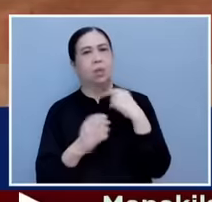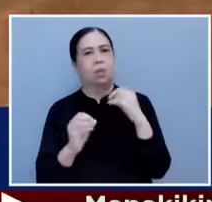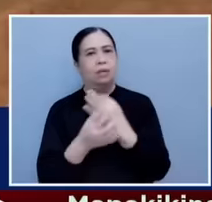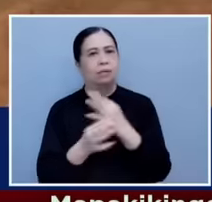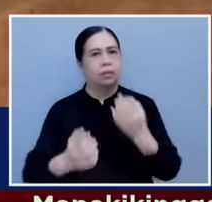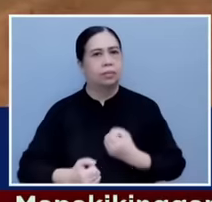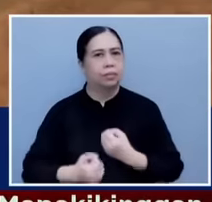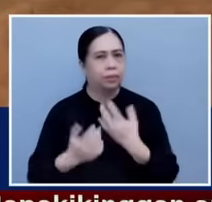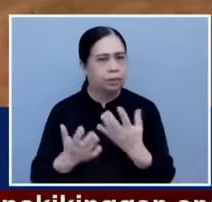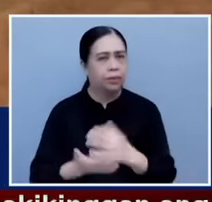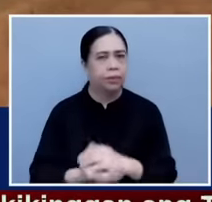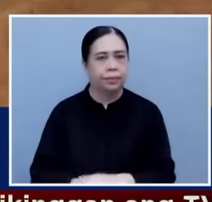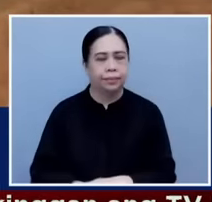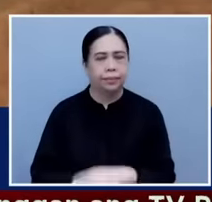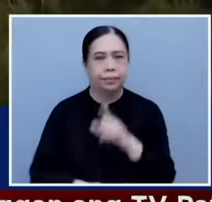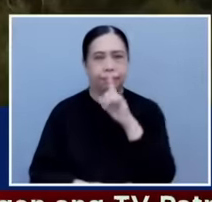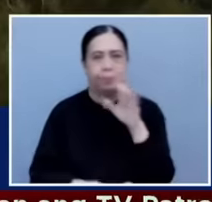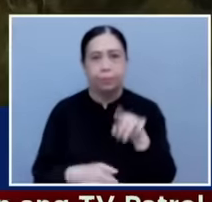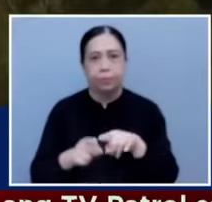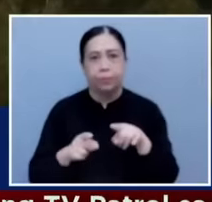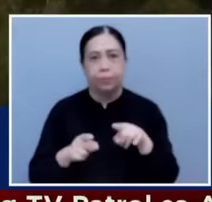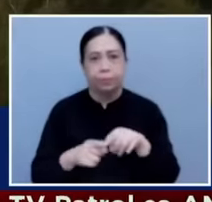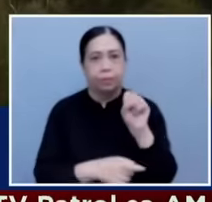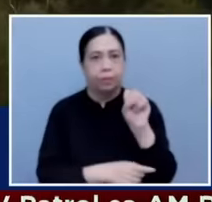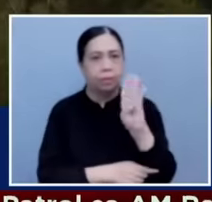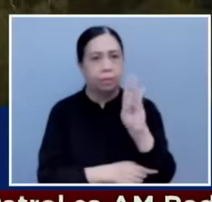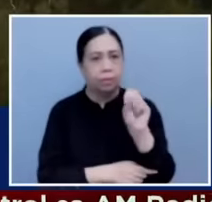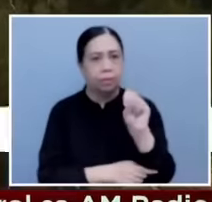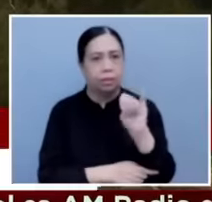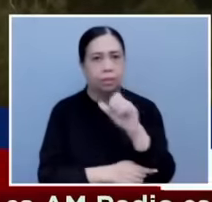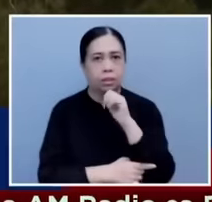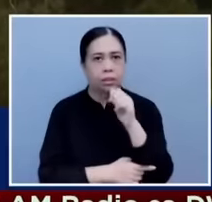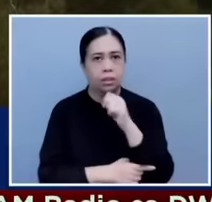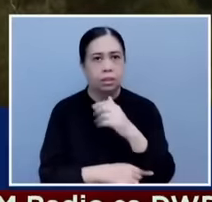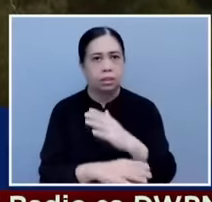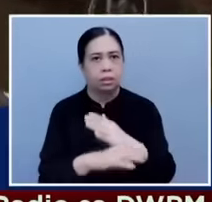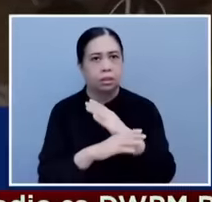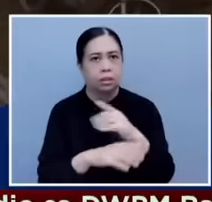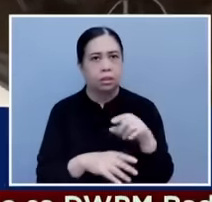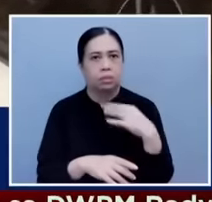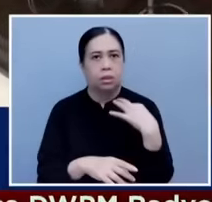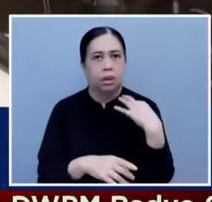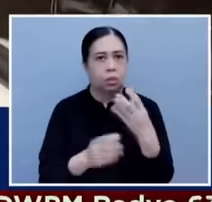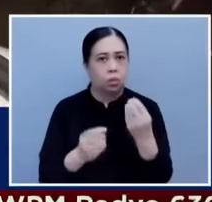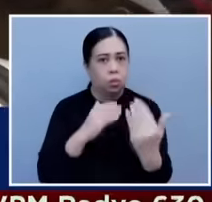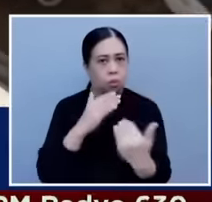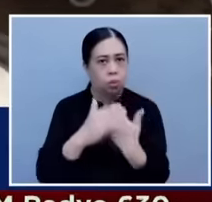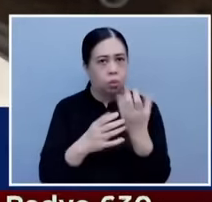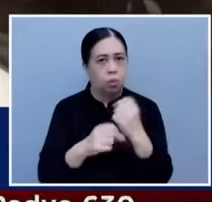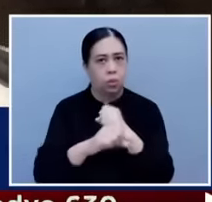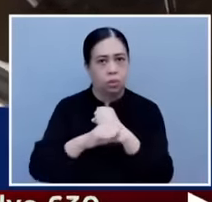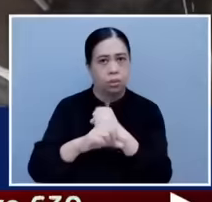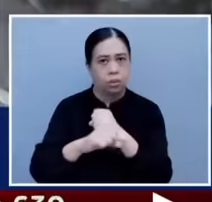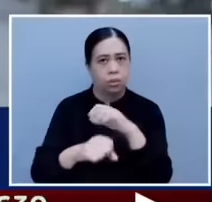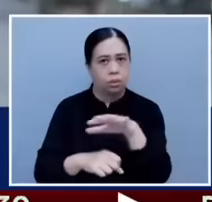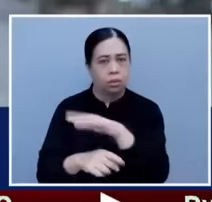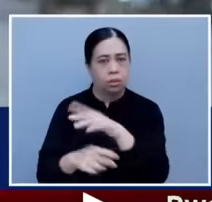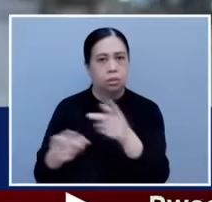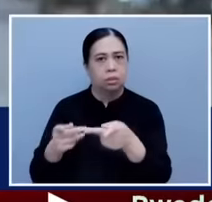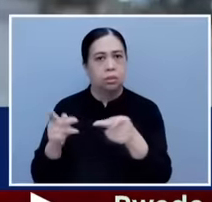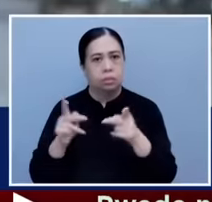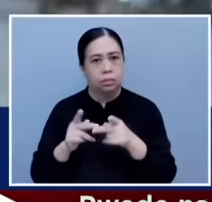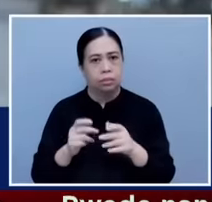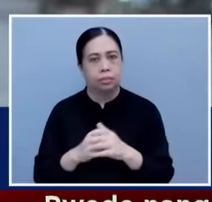magpahayag. Nangako rin umano ang SBSI na hindi nila haharangin ang mga kandidatong gustong mangampanya sa kanilang lugar.